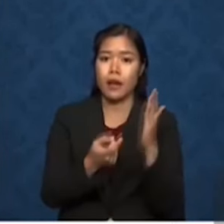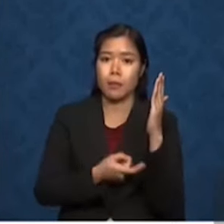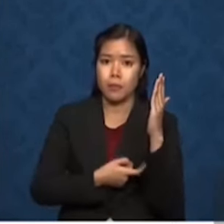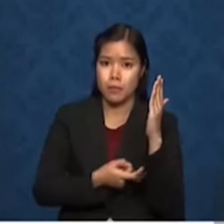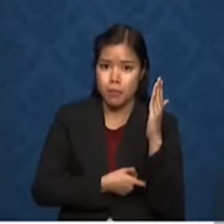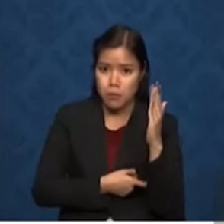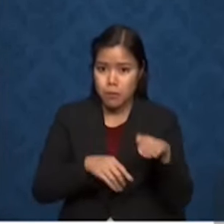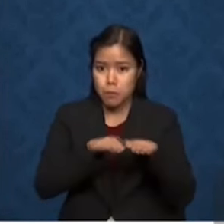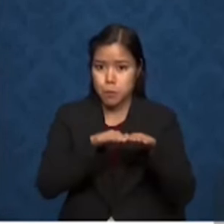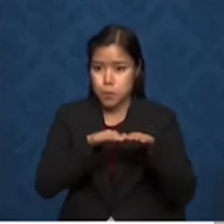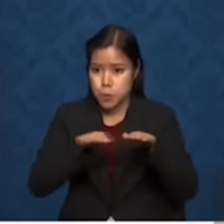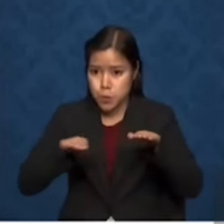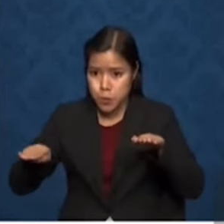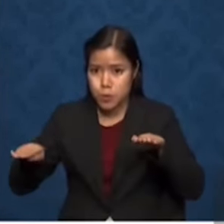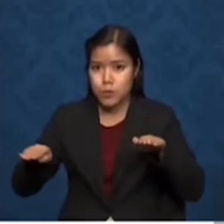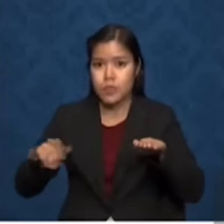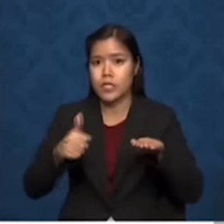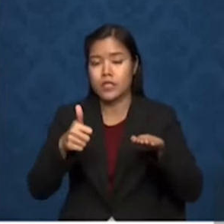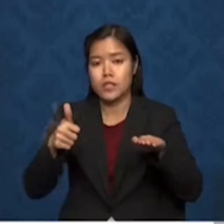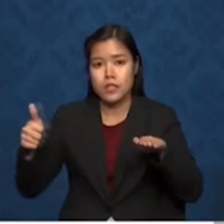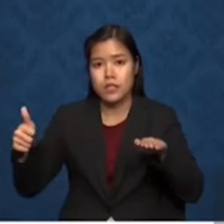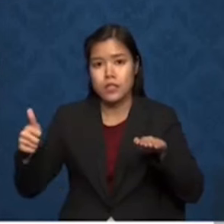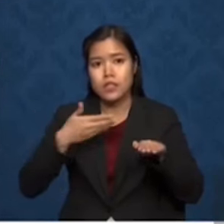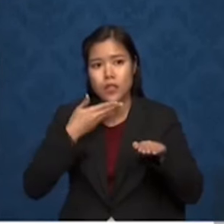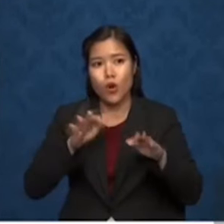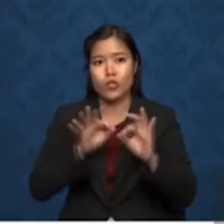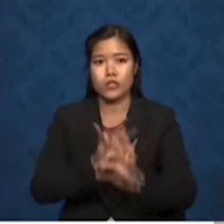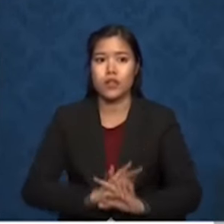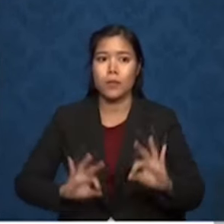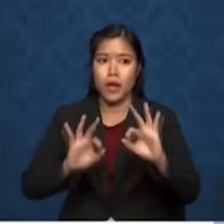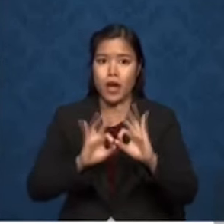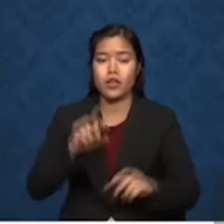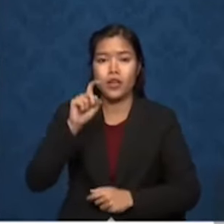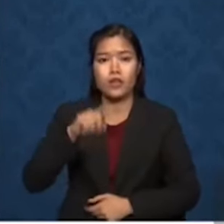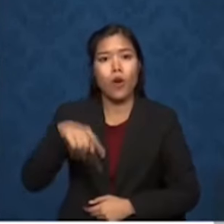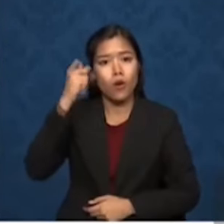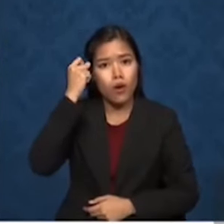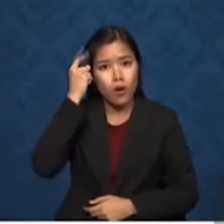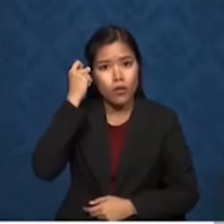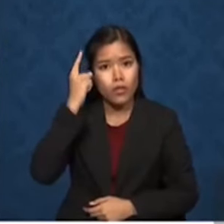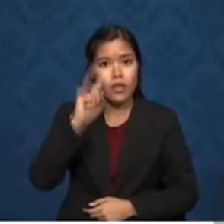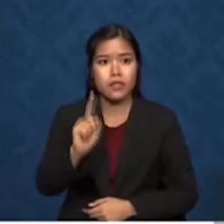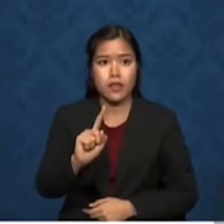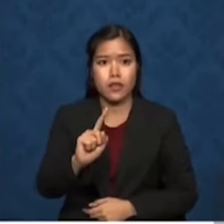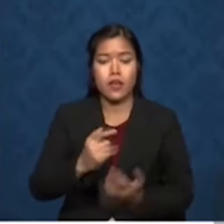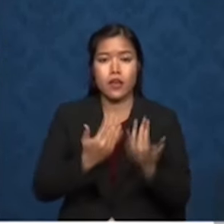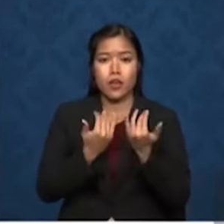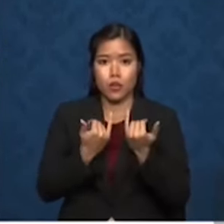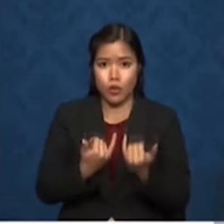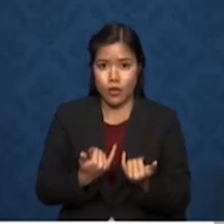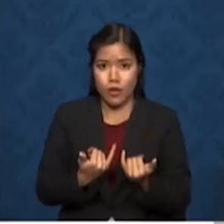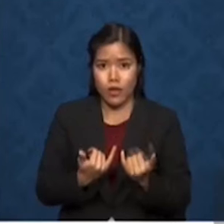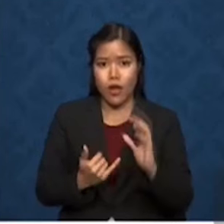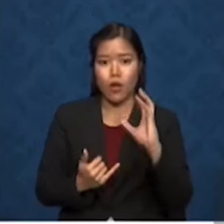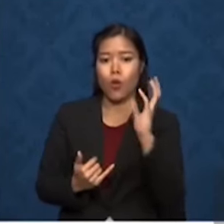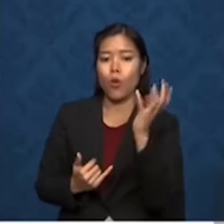เสรภาพนะครับมีความจำเป็นอย่างยิ่งต้องเข้าใจถึงว่าณเวลานี้บริบทของโลกมัน